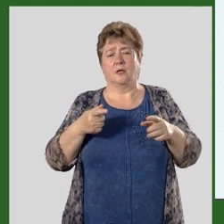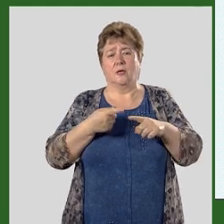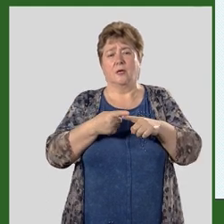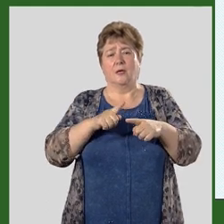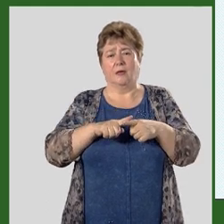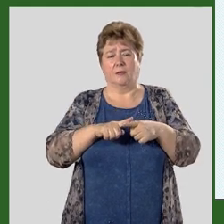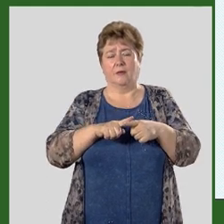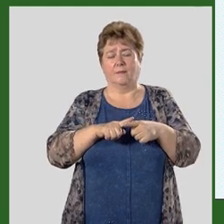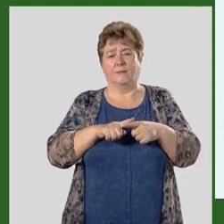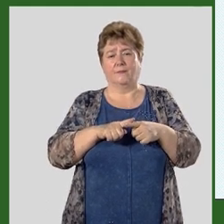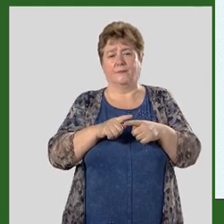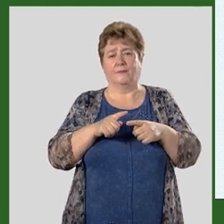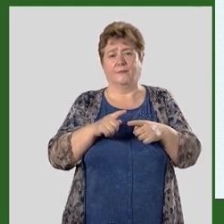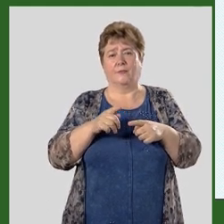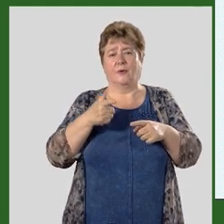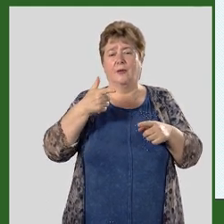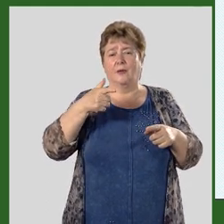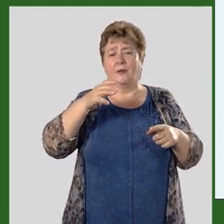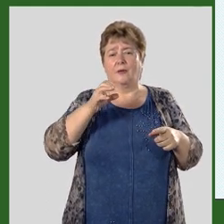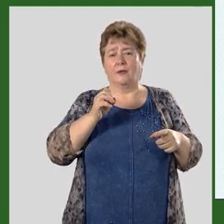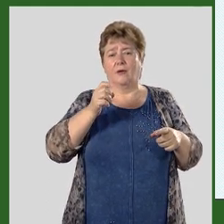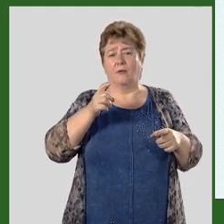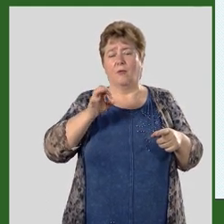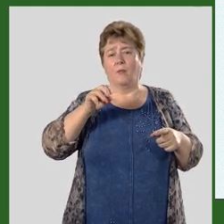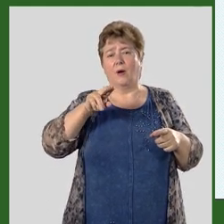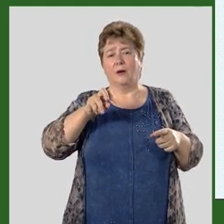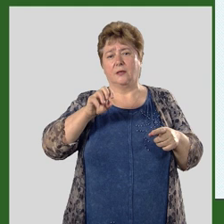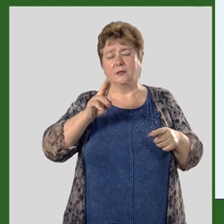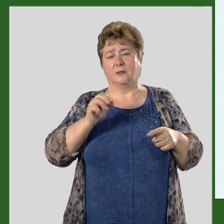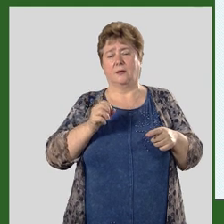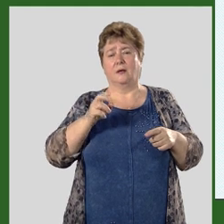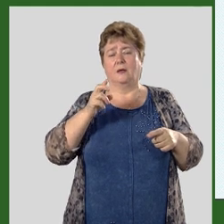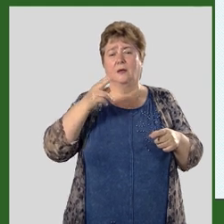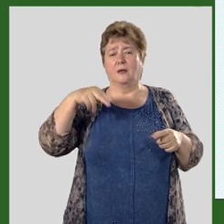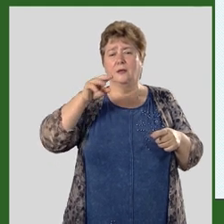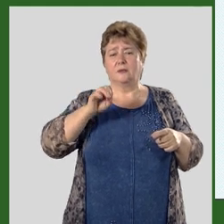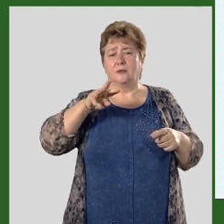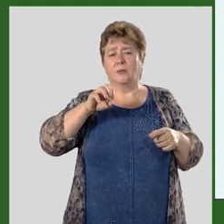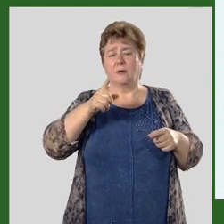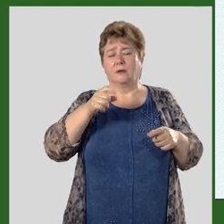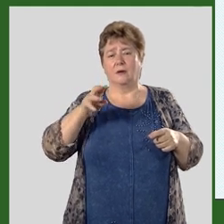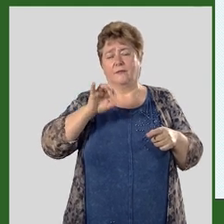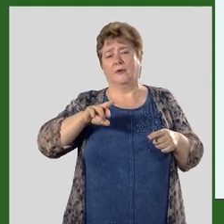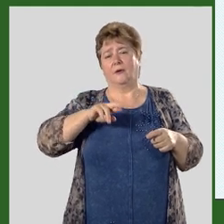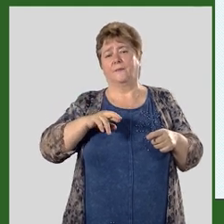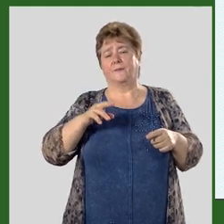это А. Геополитика, Б. Демография,